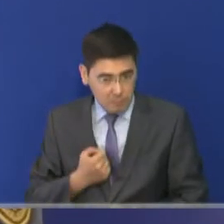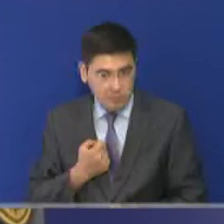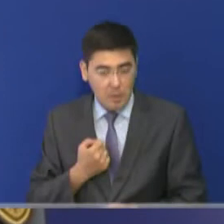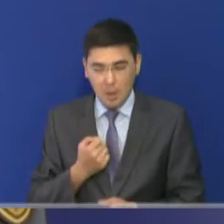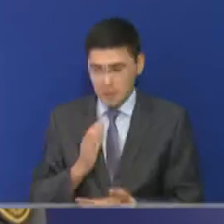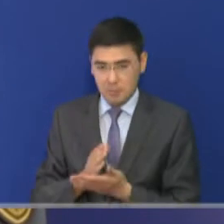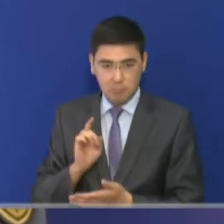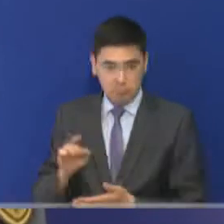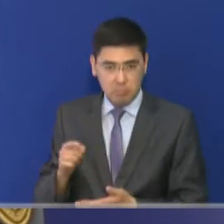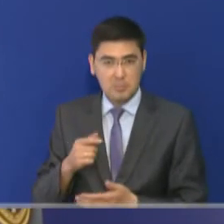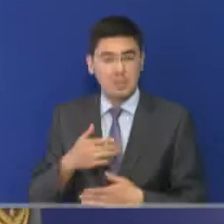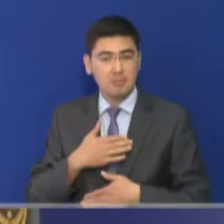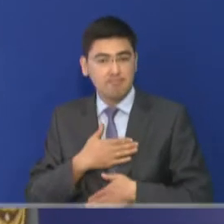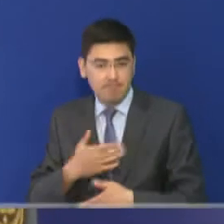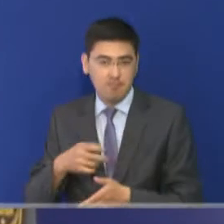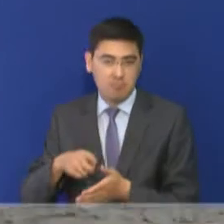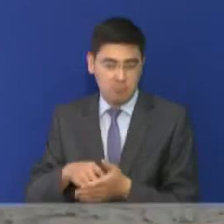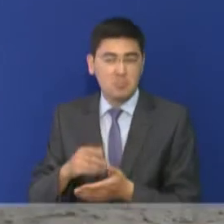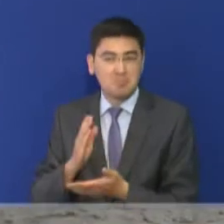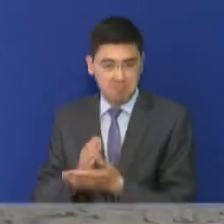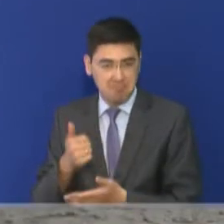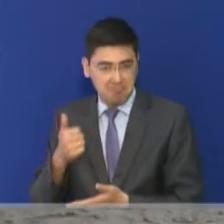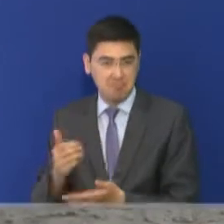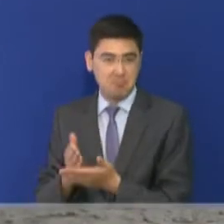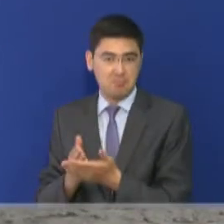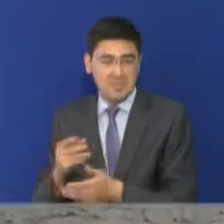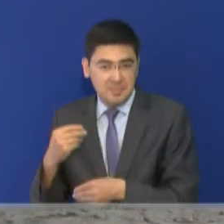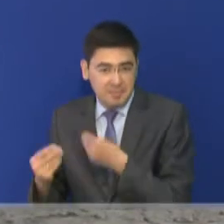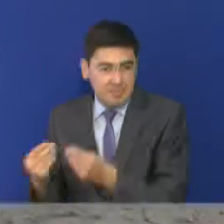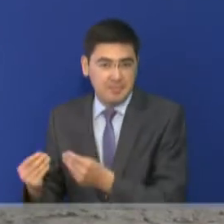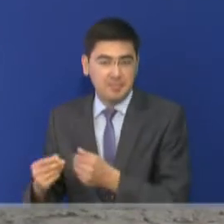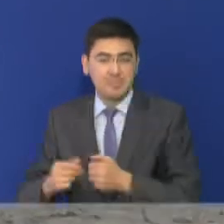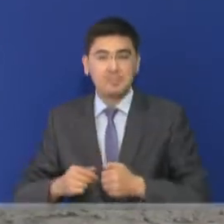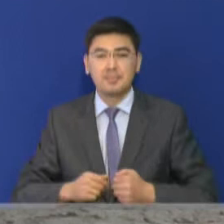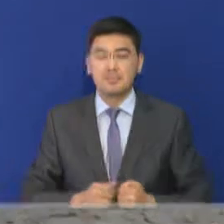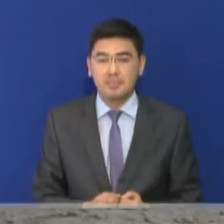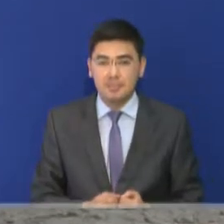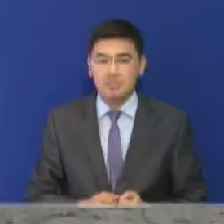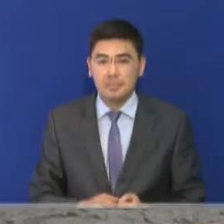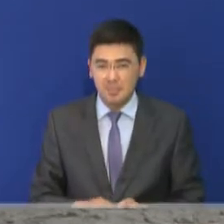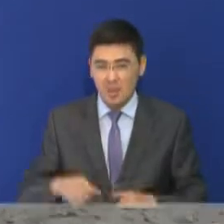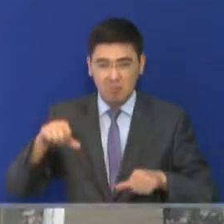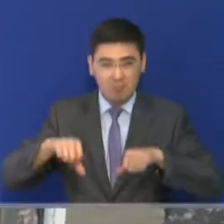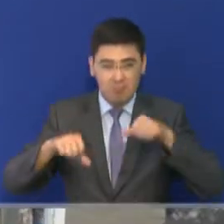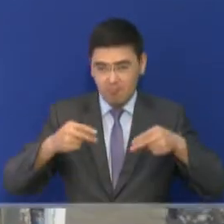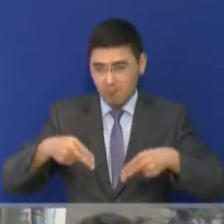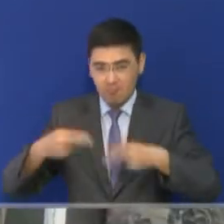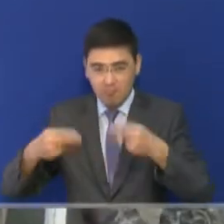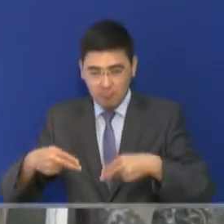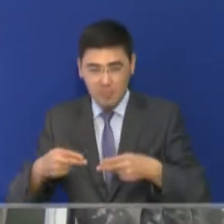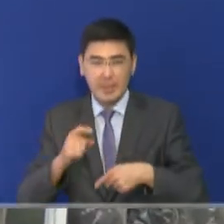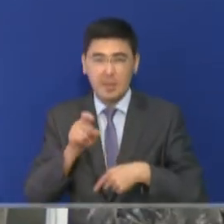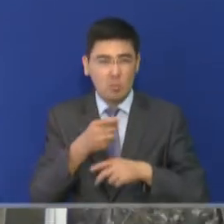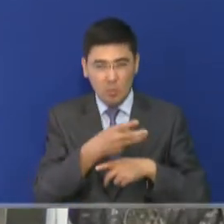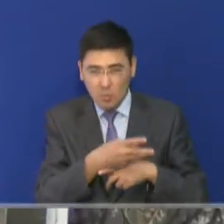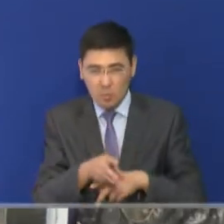еңбегі үшін грамота және алғыс хаттармен марапатталды. Төтенше жағдай мерзімінің аяқталуына байланысты өткізу бекеттерін күшейтуге, зарарсыздандыру